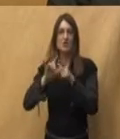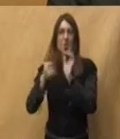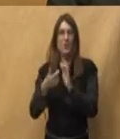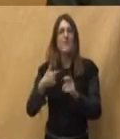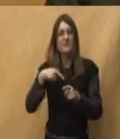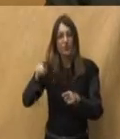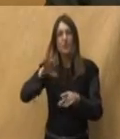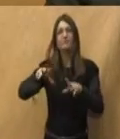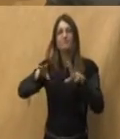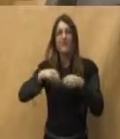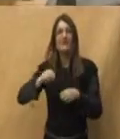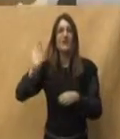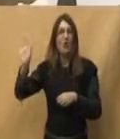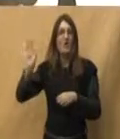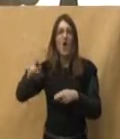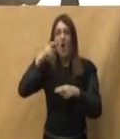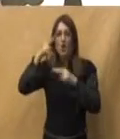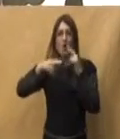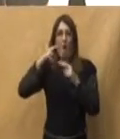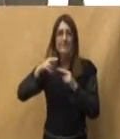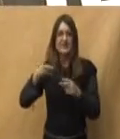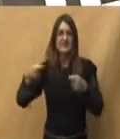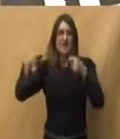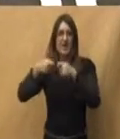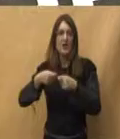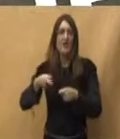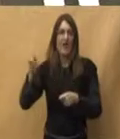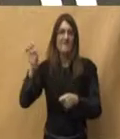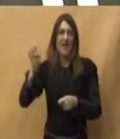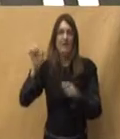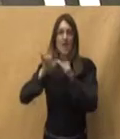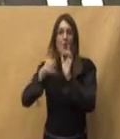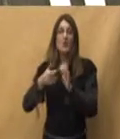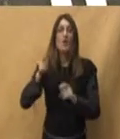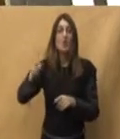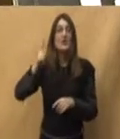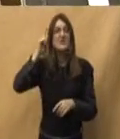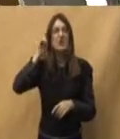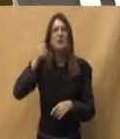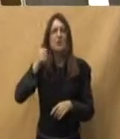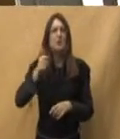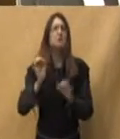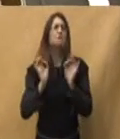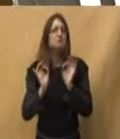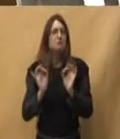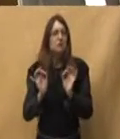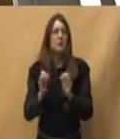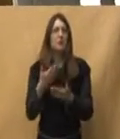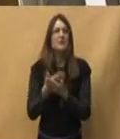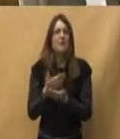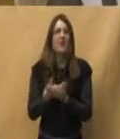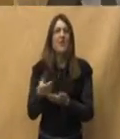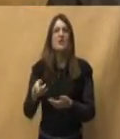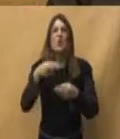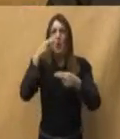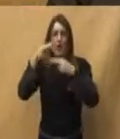direktive Briselske komisije, odnosno Europske unije, koja znači jednu vrlo solidnu podlogu za